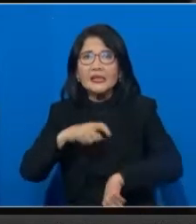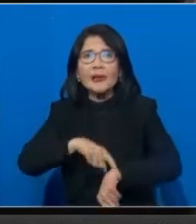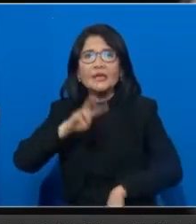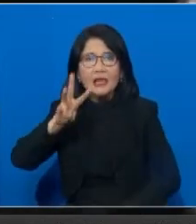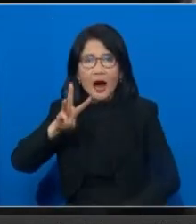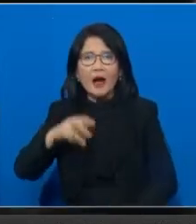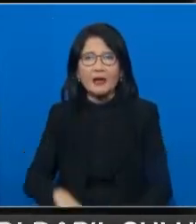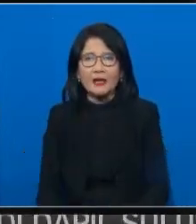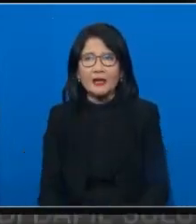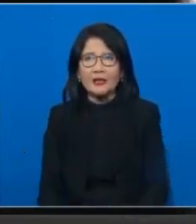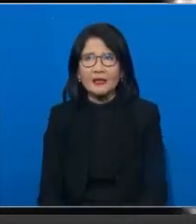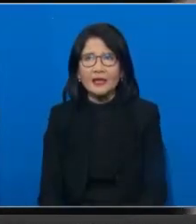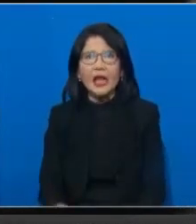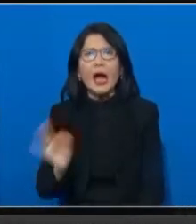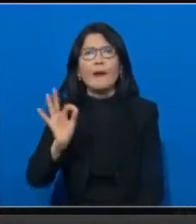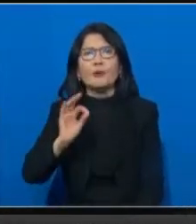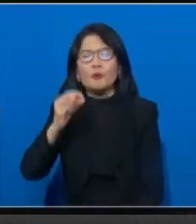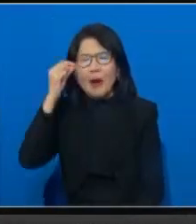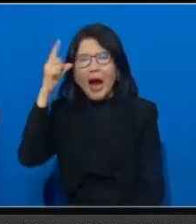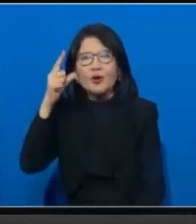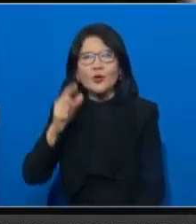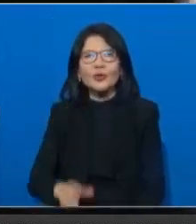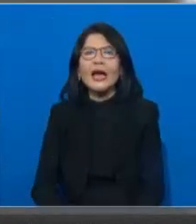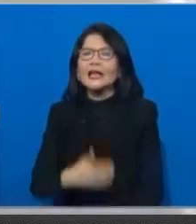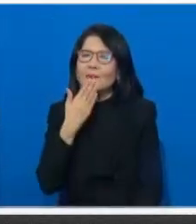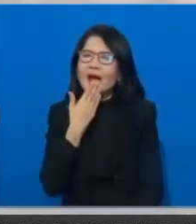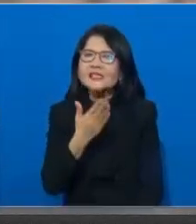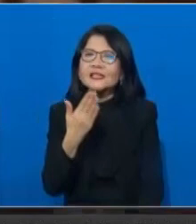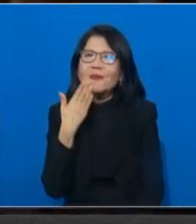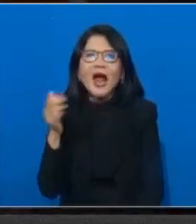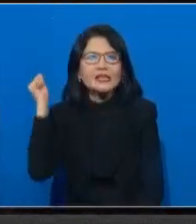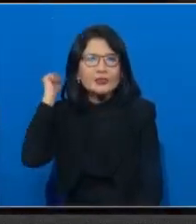Ini belum bangun kalau nggak ada ibu-ibu. Terima kasih, Bu, semuanya.